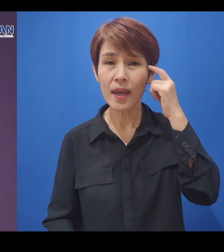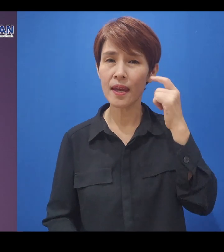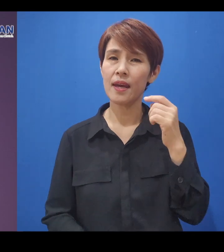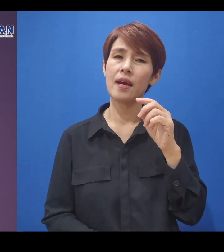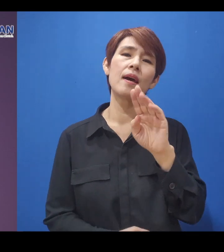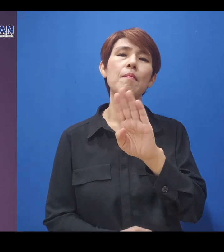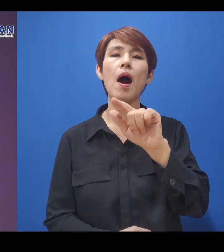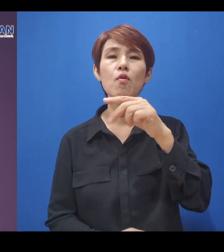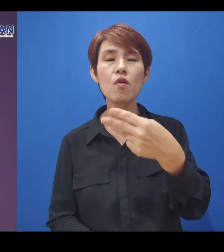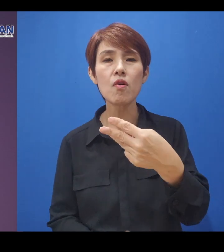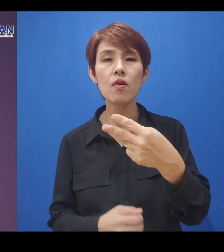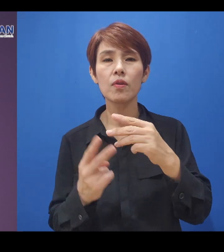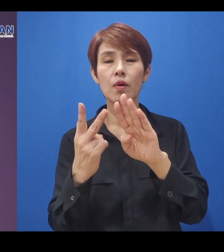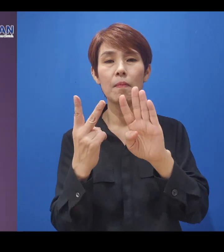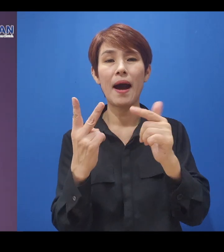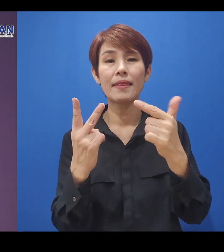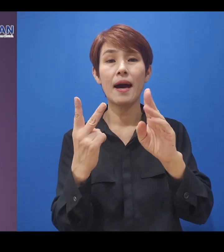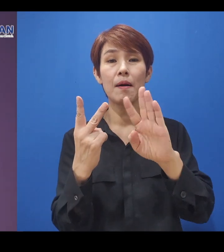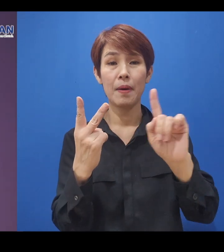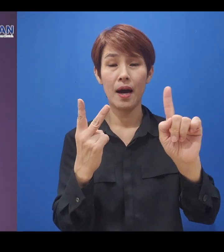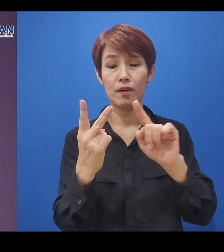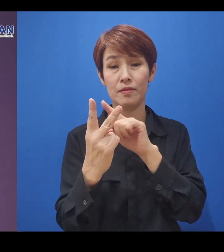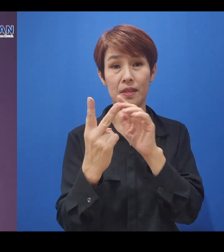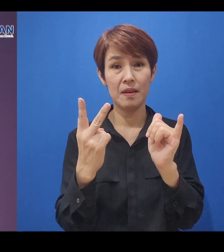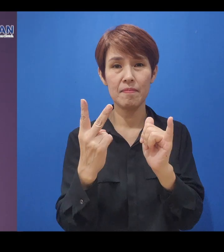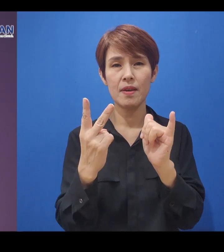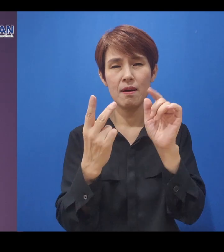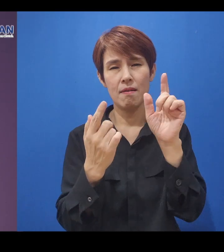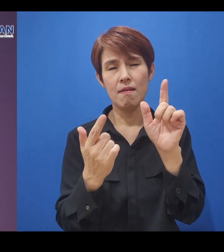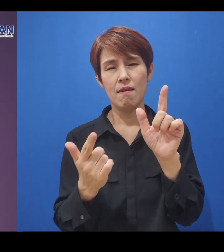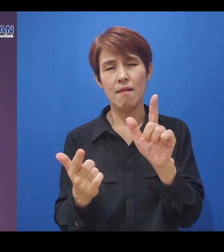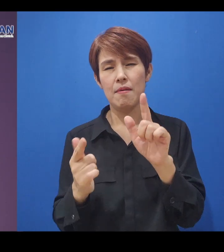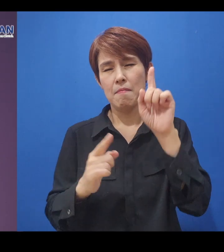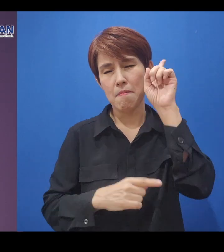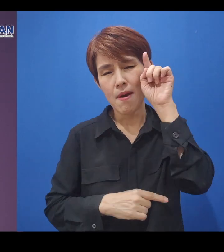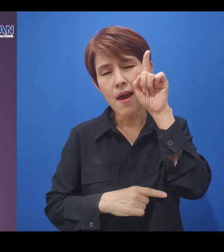바울과 바나바가 하루 종일 복음을 전했습니다.